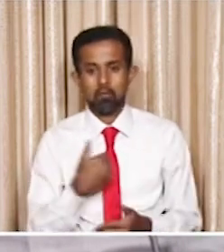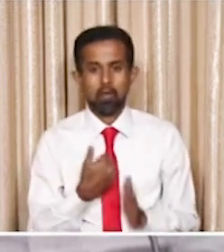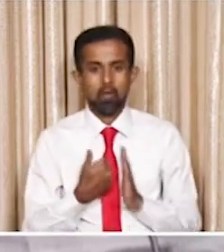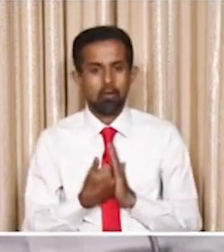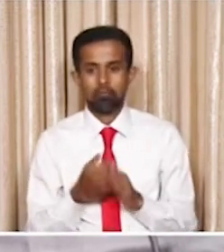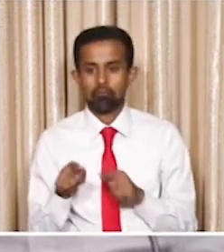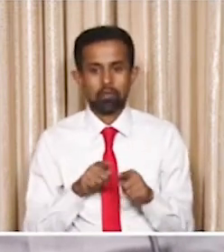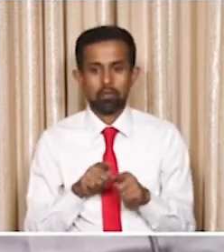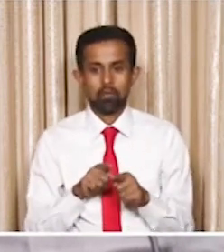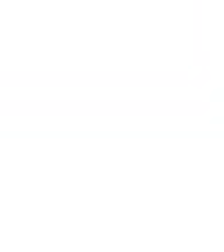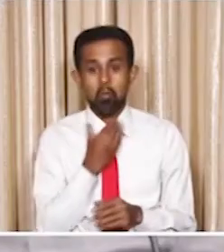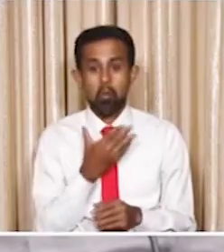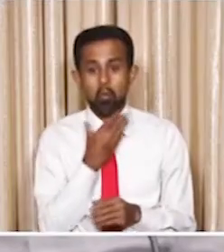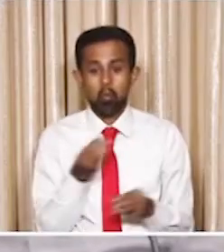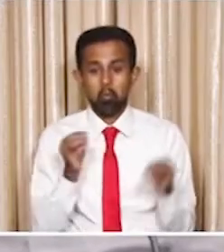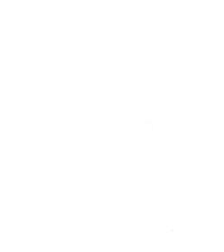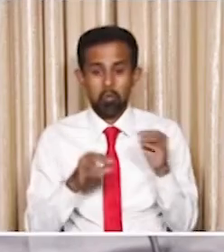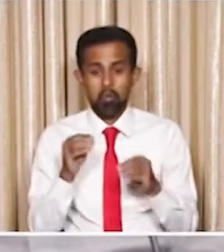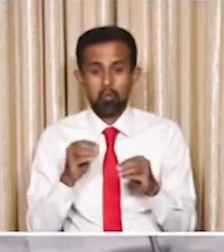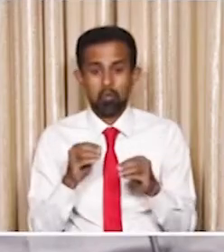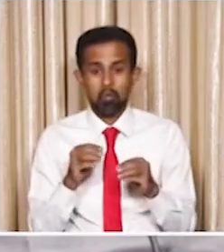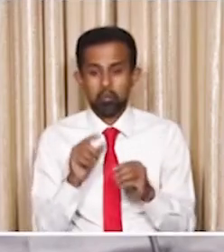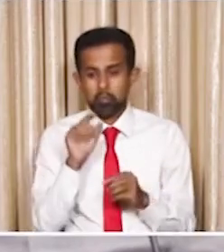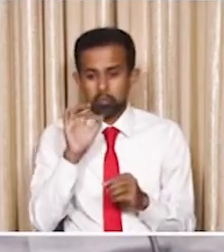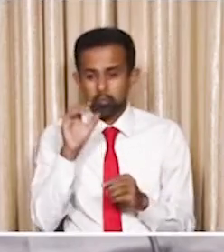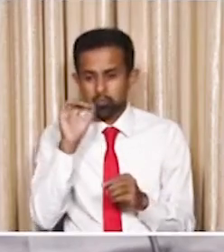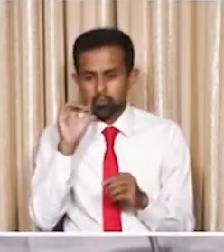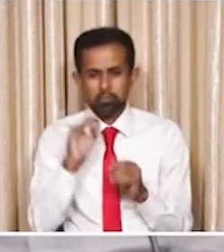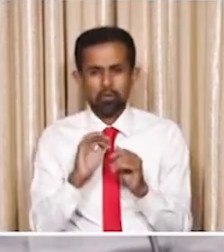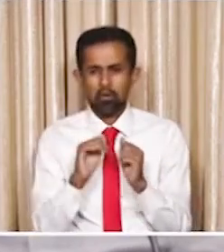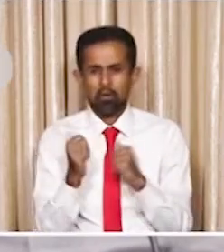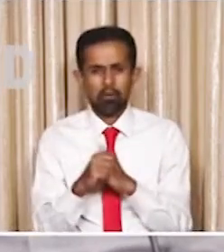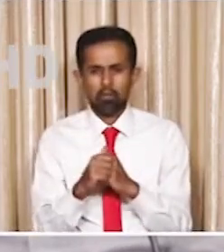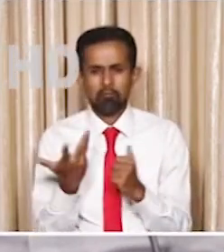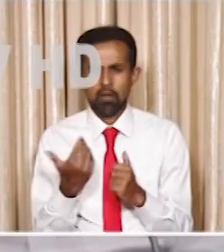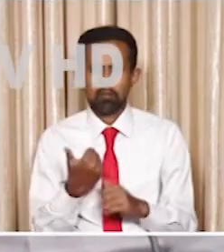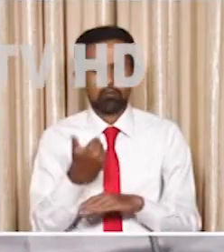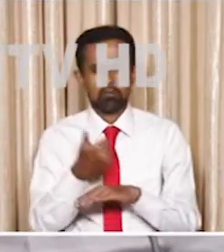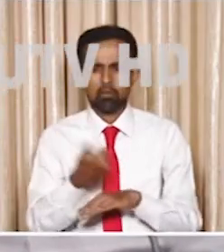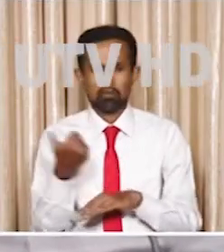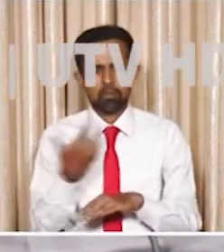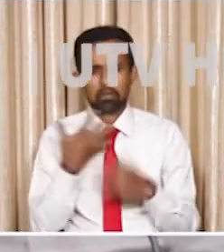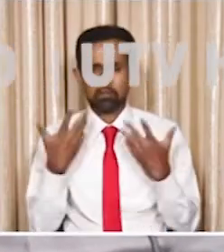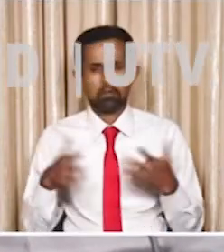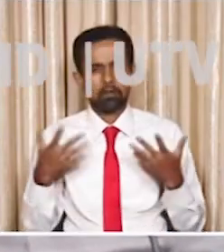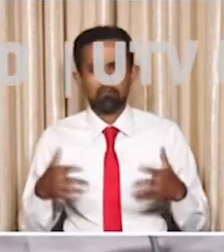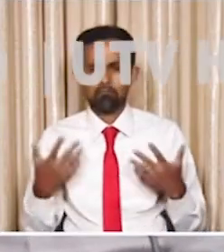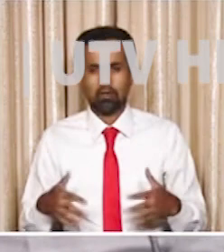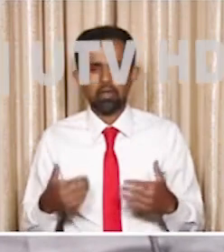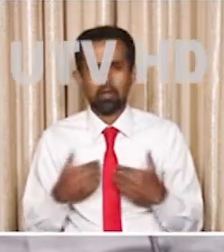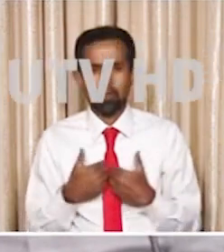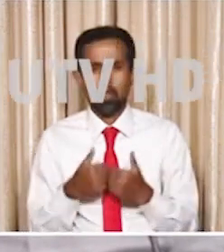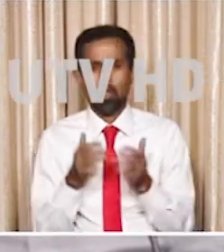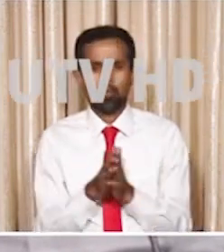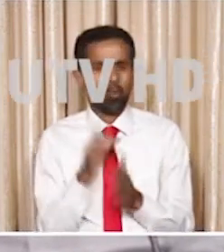ගෞරවය විතරක් නෙමෙයි ආරක්ෂන්නේ බොරු ප්‍රවෘත්ති වාර්තා කරලා ඒවා කුරුමිණි අකුරෙන් නිවැරදි කරලා හරියන්නේ නැහැ එතකොට ඩැමේජ් එක වෙලා ඉවරයි සෝෂල් මීඩියා වල ගිහිල්ලා ඉවරයි අපිට මේ හැම